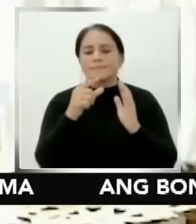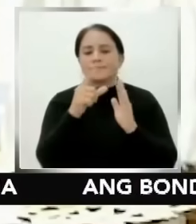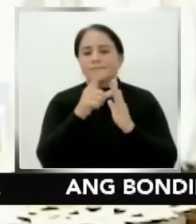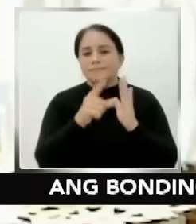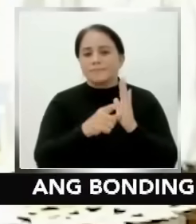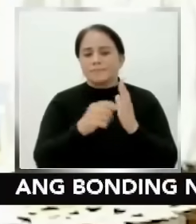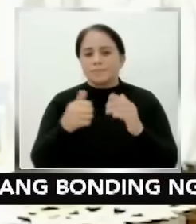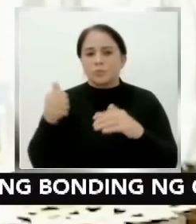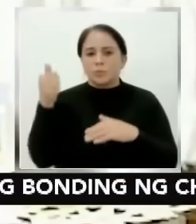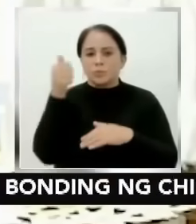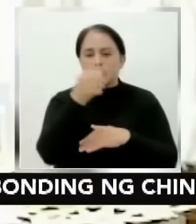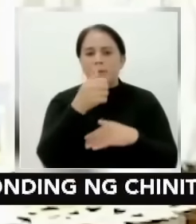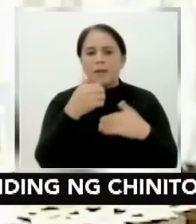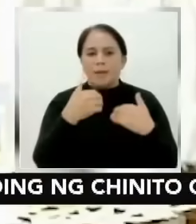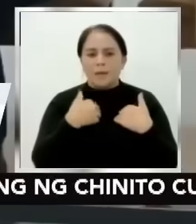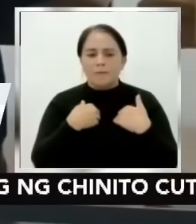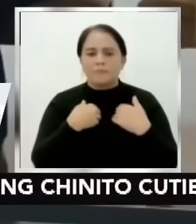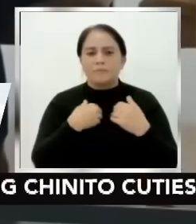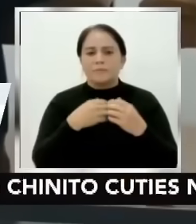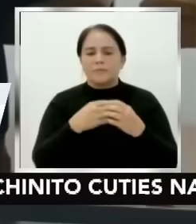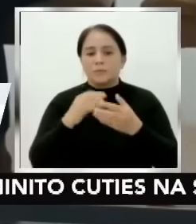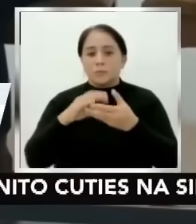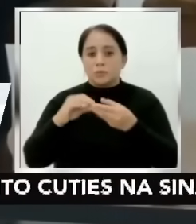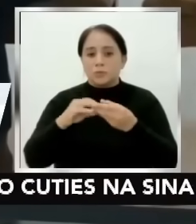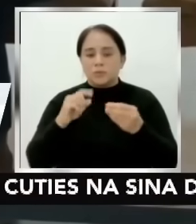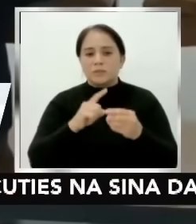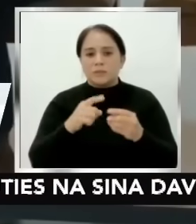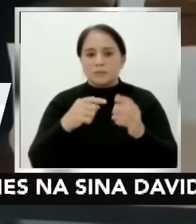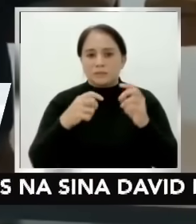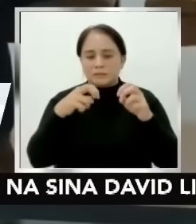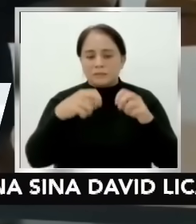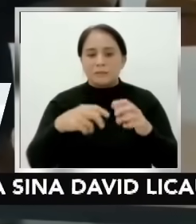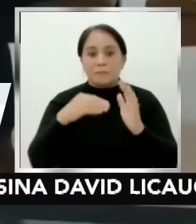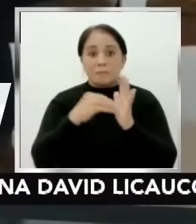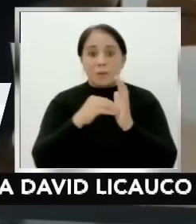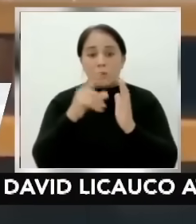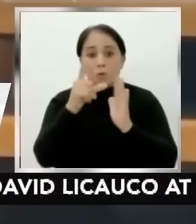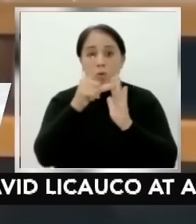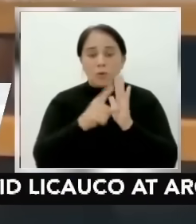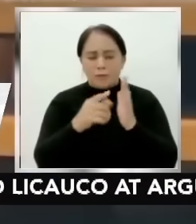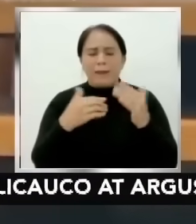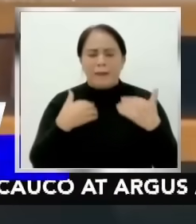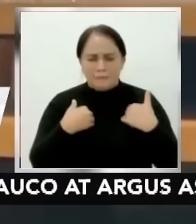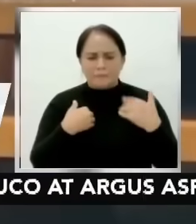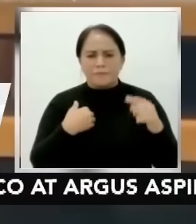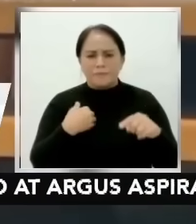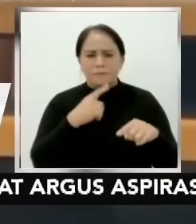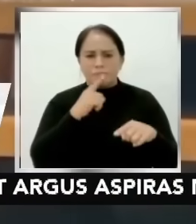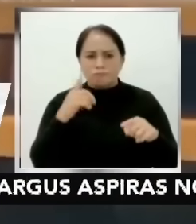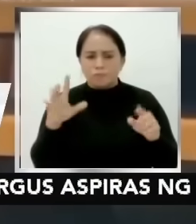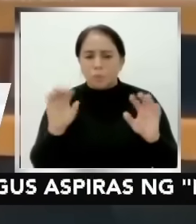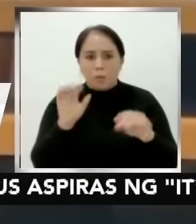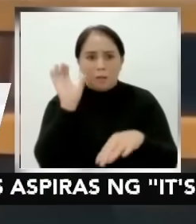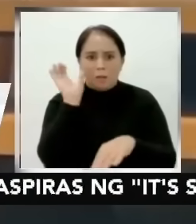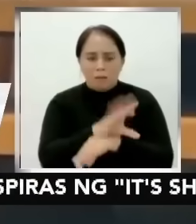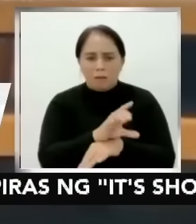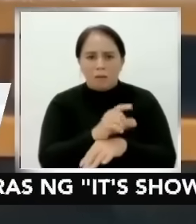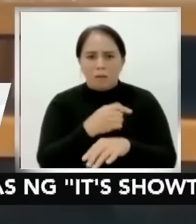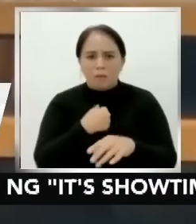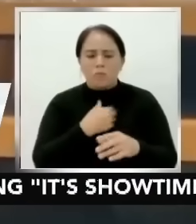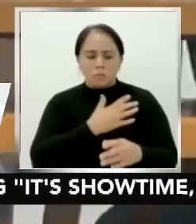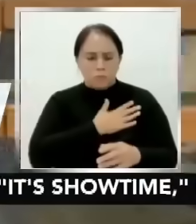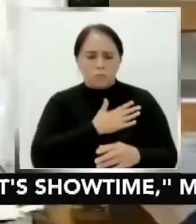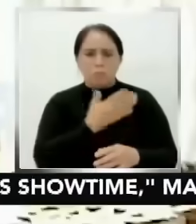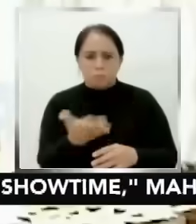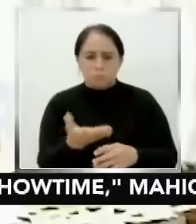ng paggawa ng affidavit ng dalawa sa harap ng isang PAW lawyer na magpapatunay raw na walang tinakot at kusang loob ang ginawang